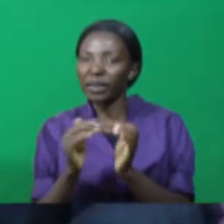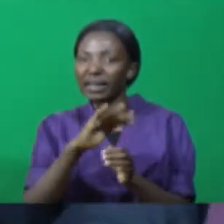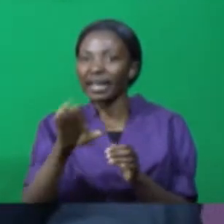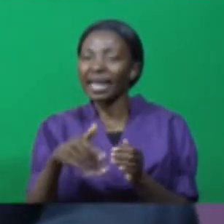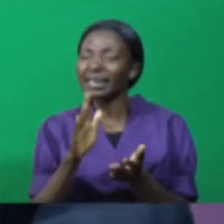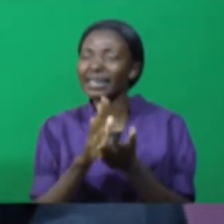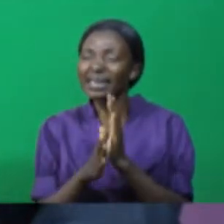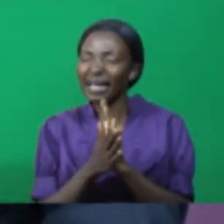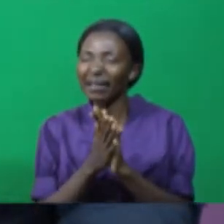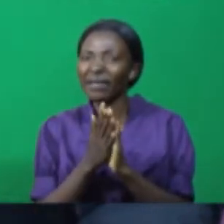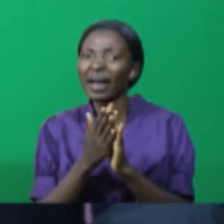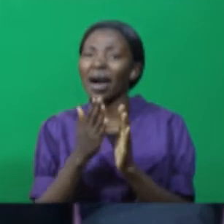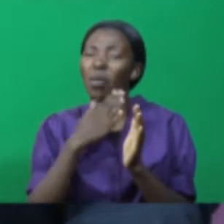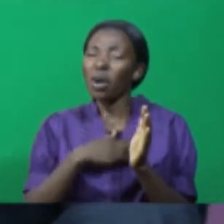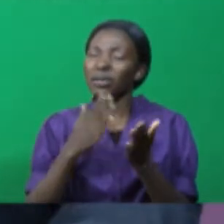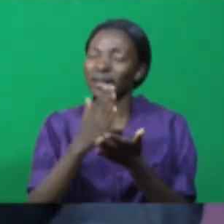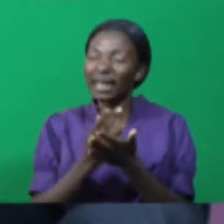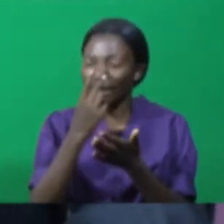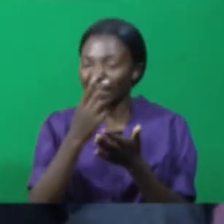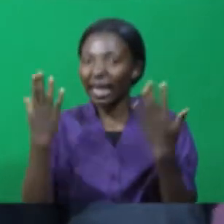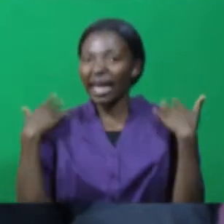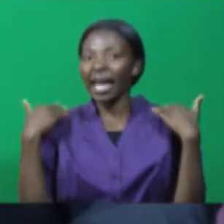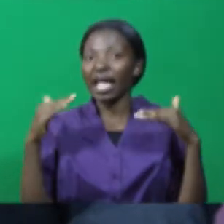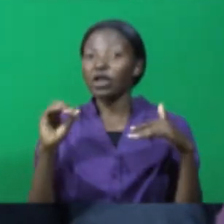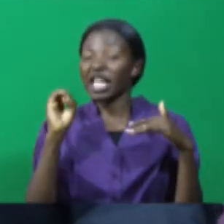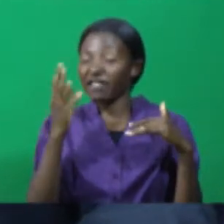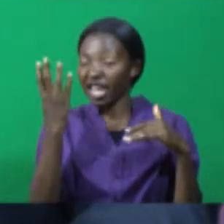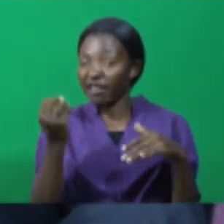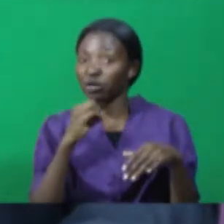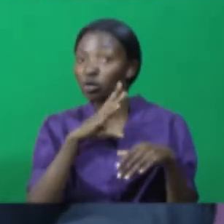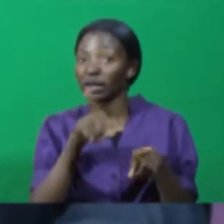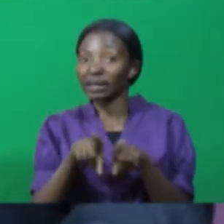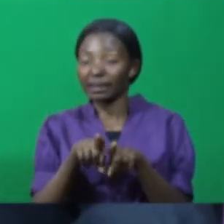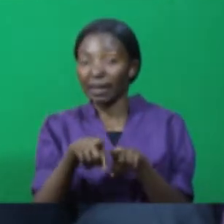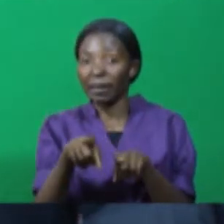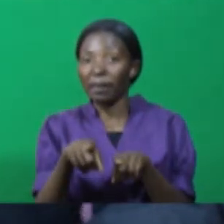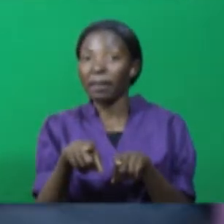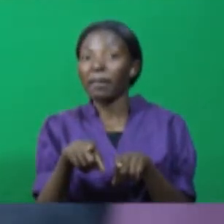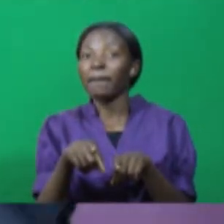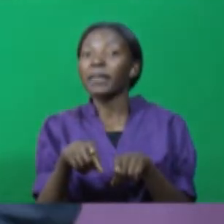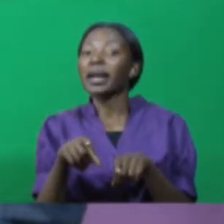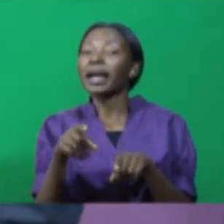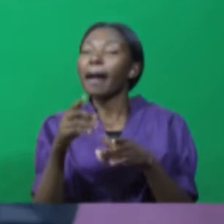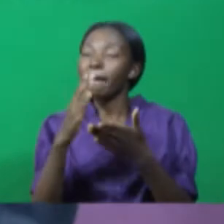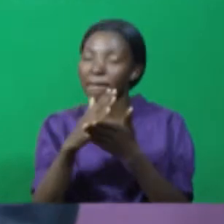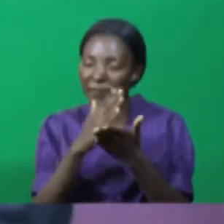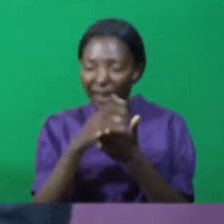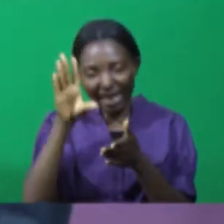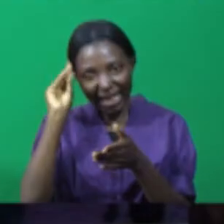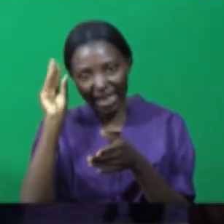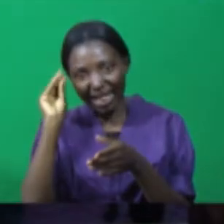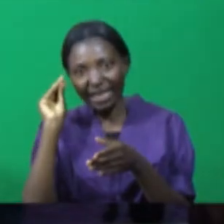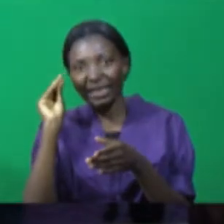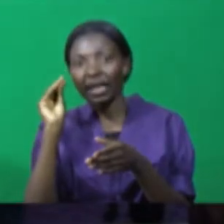Batu iti kwa ita kasi ya nakutenda. Eh. No kumbira kana mwine zimwe nyeza kadae. Kwete zenyu. Eh. Kwa zewamwe. Orai. Izongo gazira ichi zizoka.